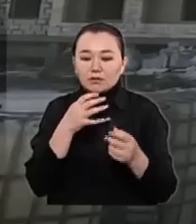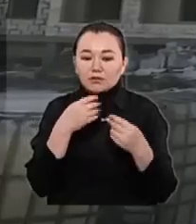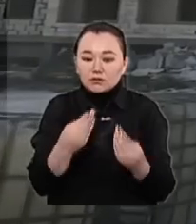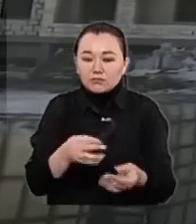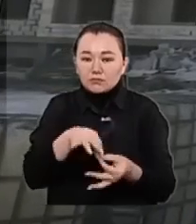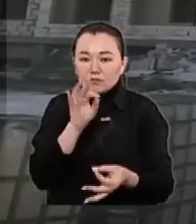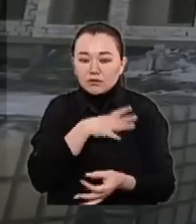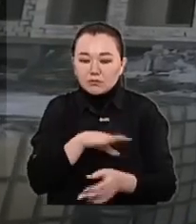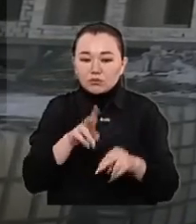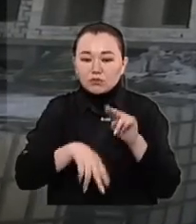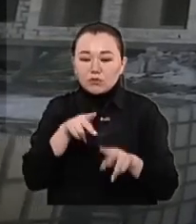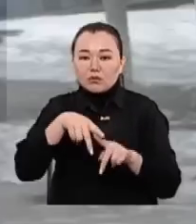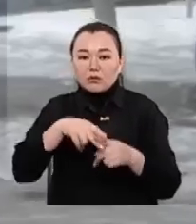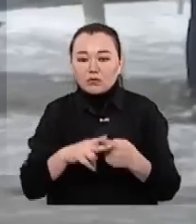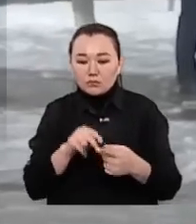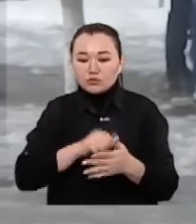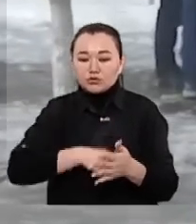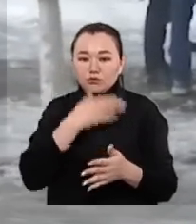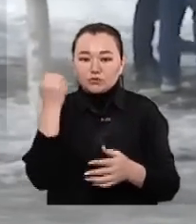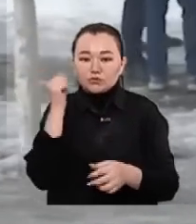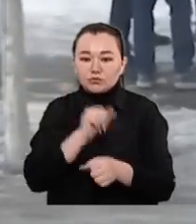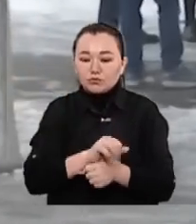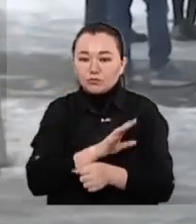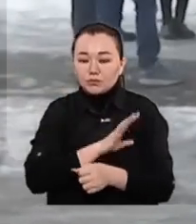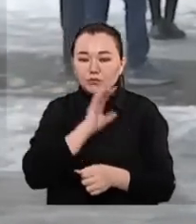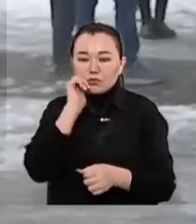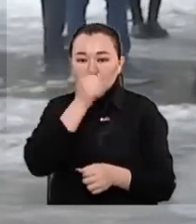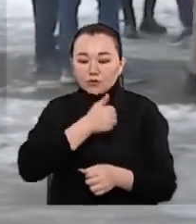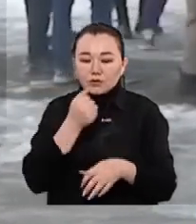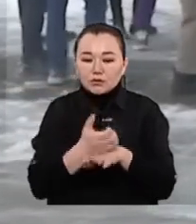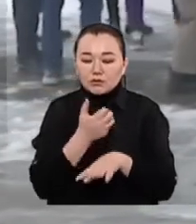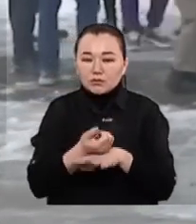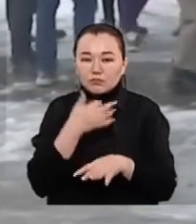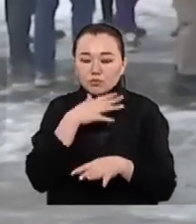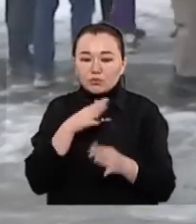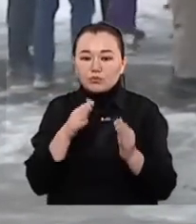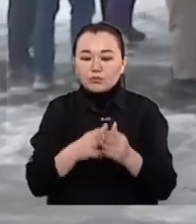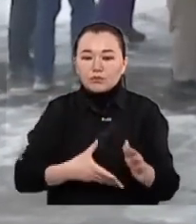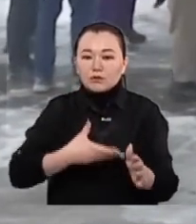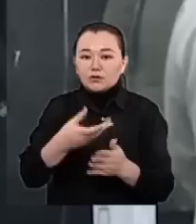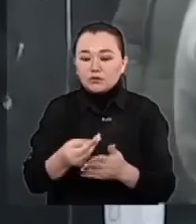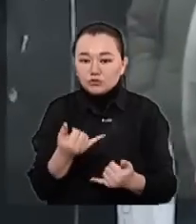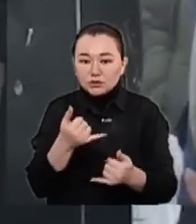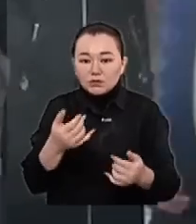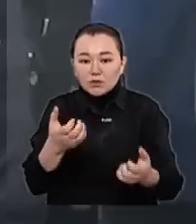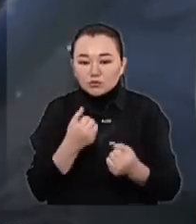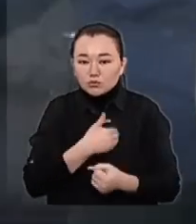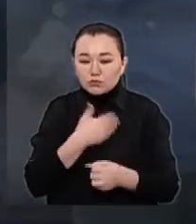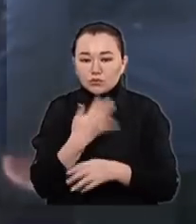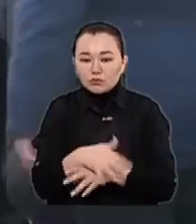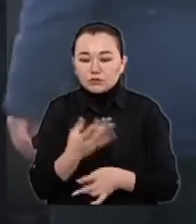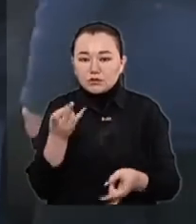Өйткені құрылыс жұмыстары орта жолда себепсіз тоқтап қалған. Жылдар бойы тапқан таянғанымызды үйге салып, жеме-жемге келгенде далада қалдық